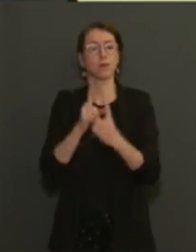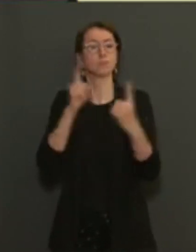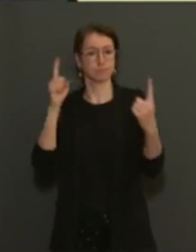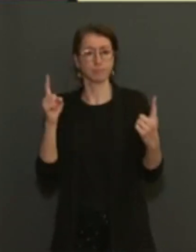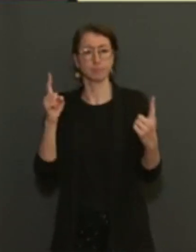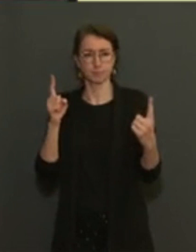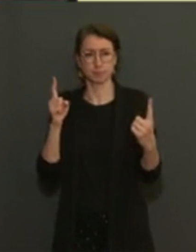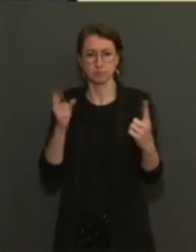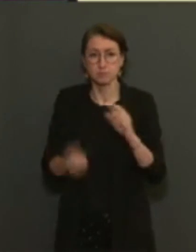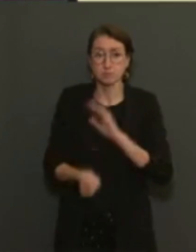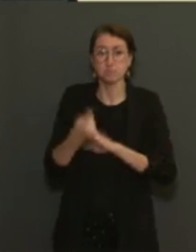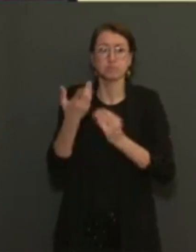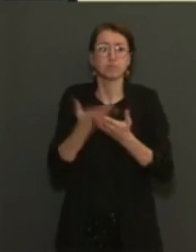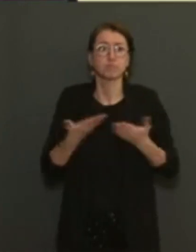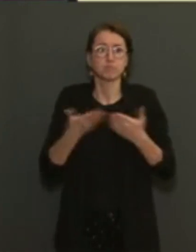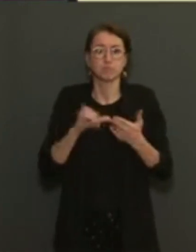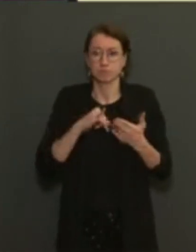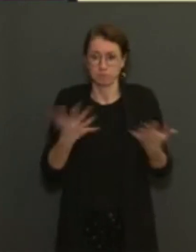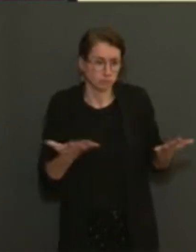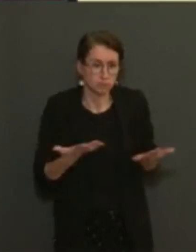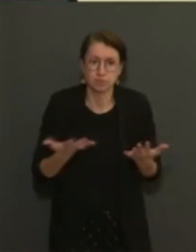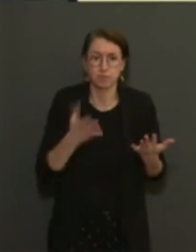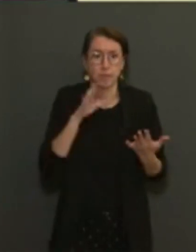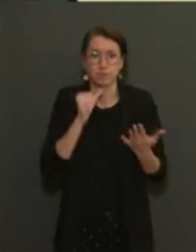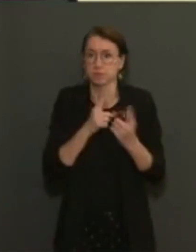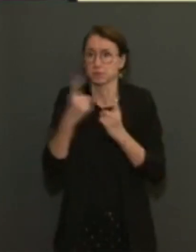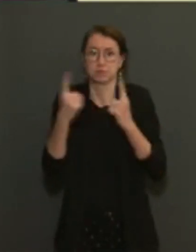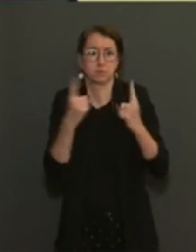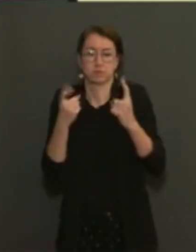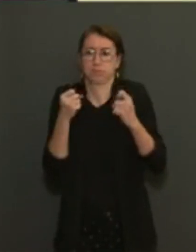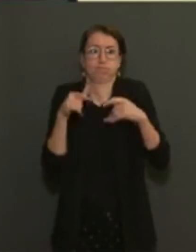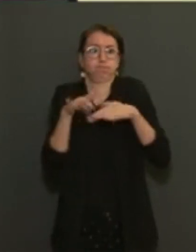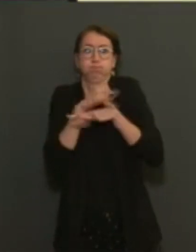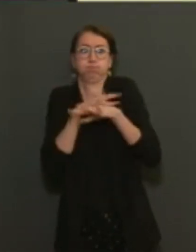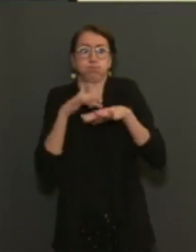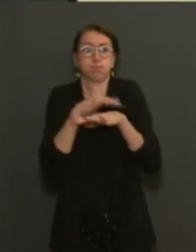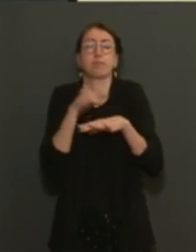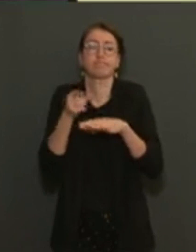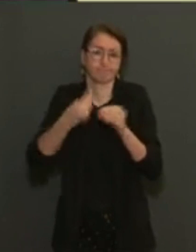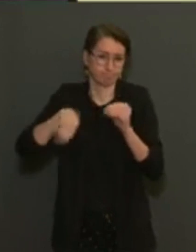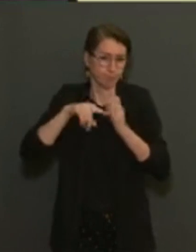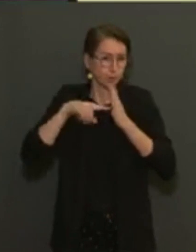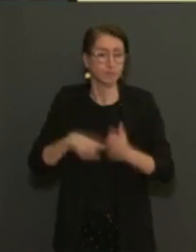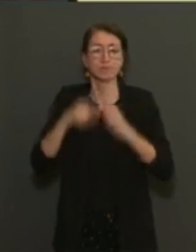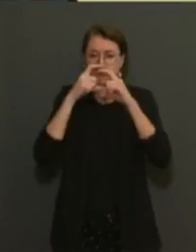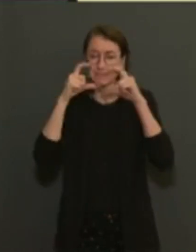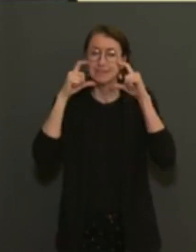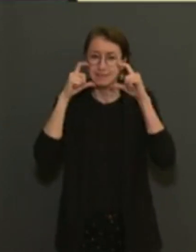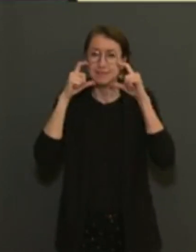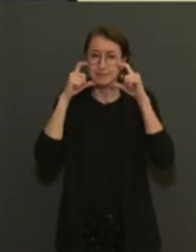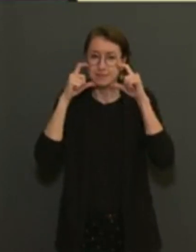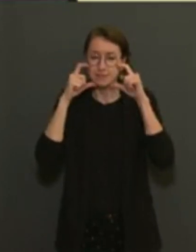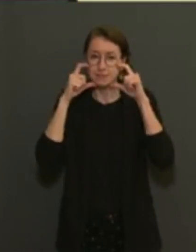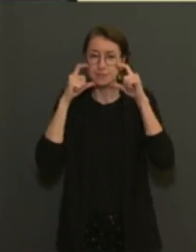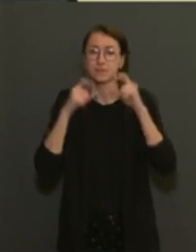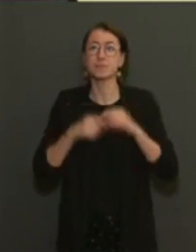toujours faisable, même dans la rue, et dans ce contexte-là, vous devez porter votre masque. Porter son masque un peu de